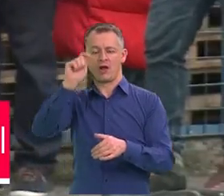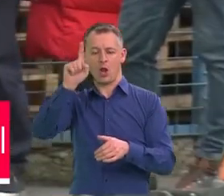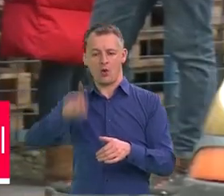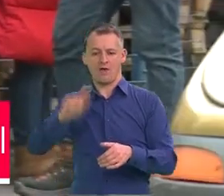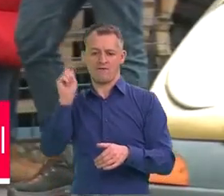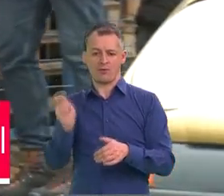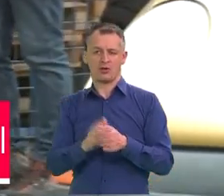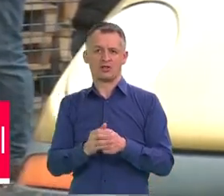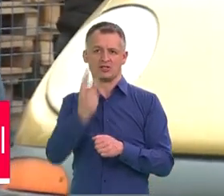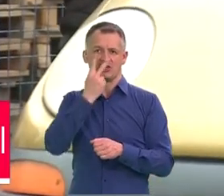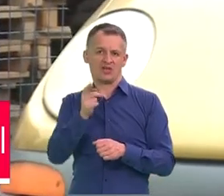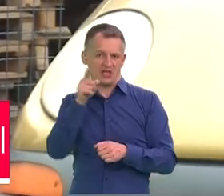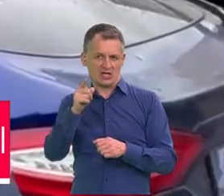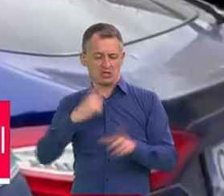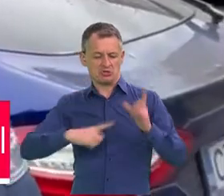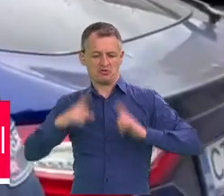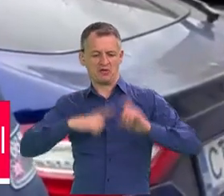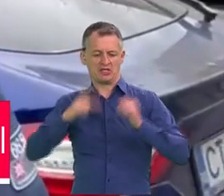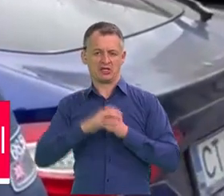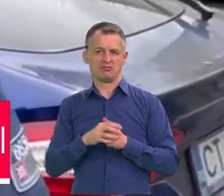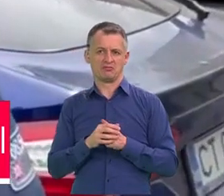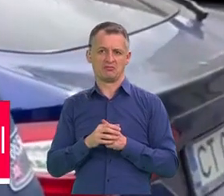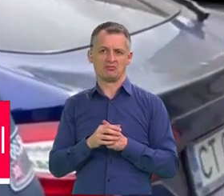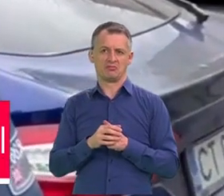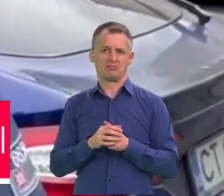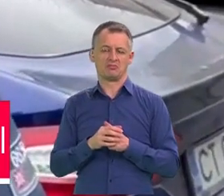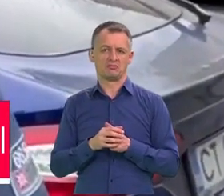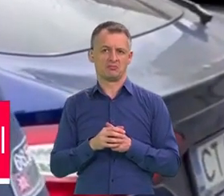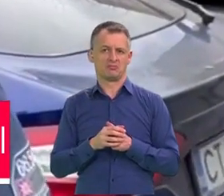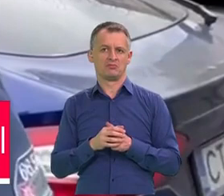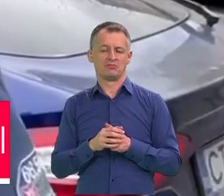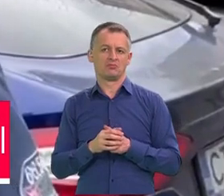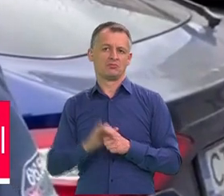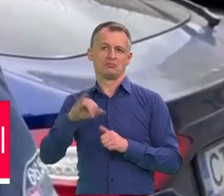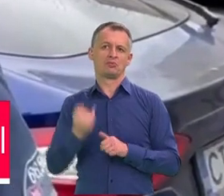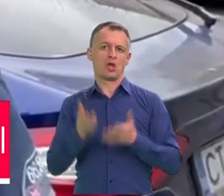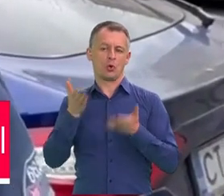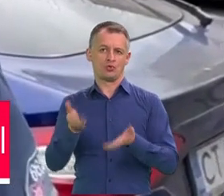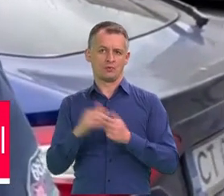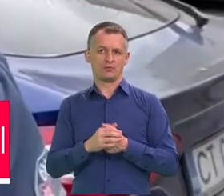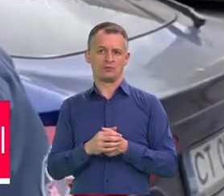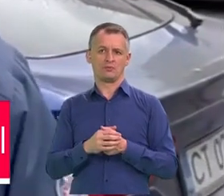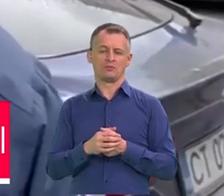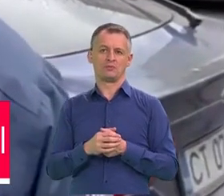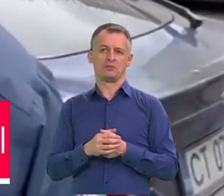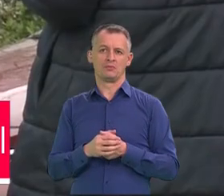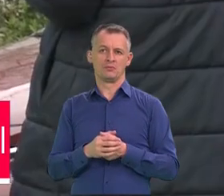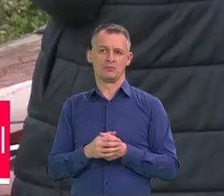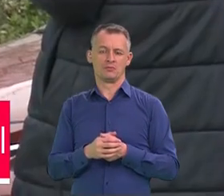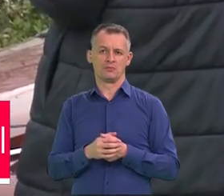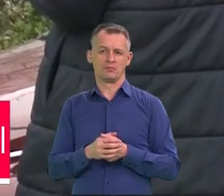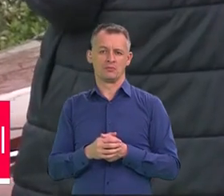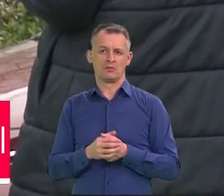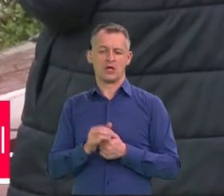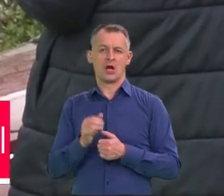necăjiți, se vede păstarea lor, sunt necăjiți și atunci, oricum,